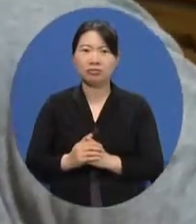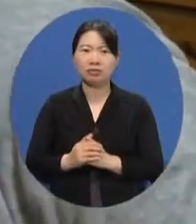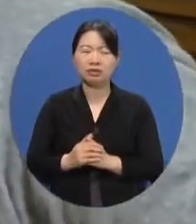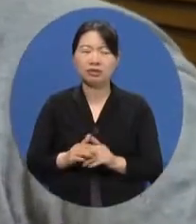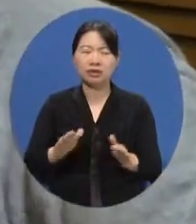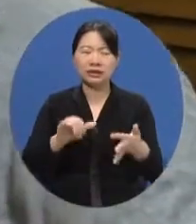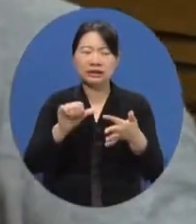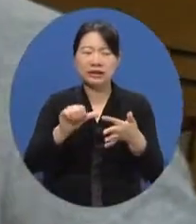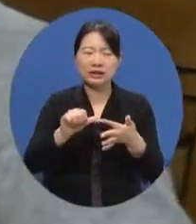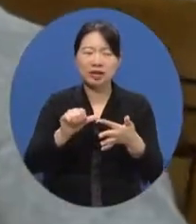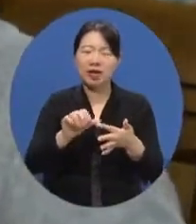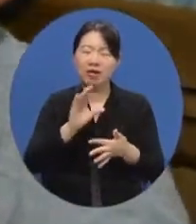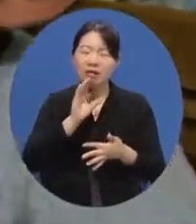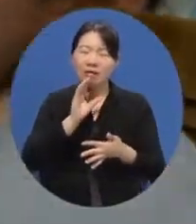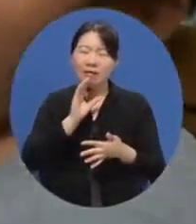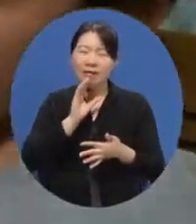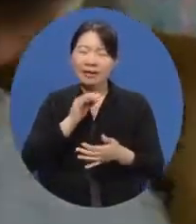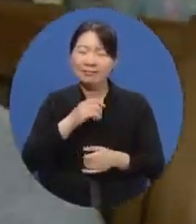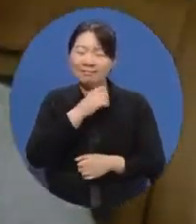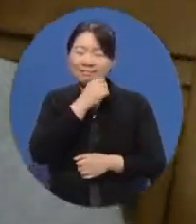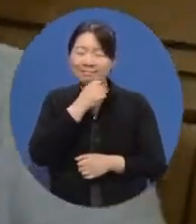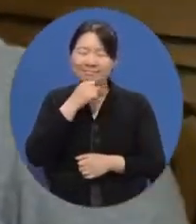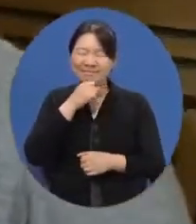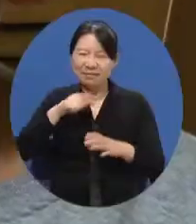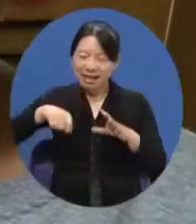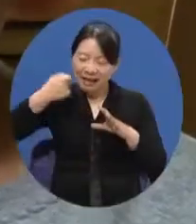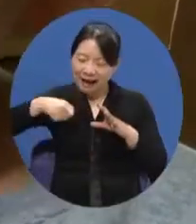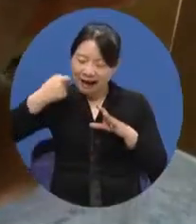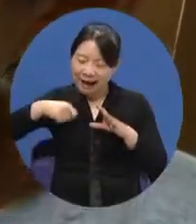우리 상길이 정말 야무지게 잘 먹는데요.